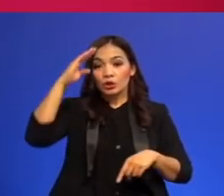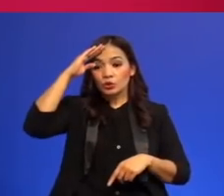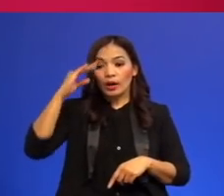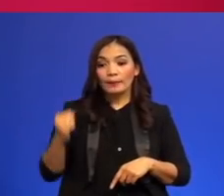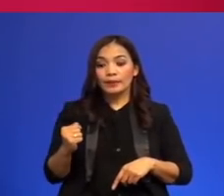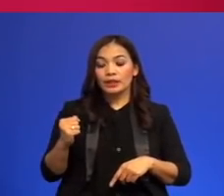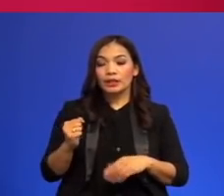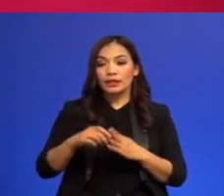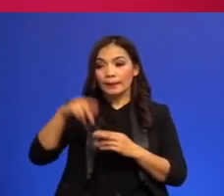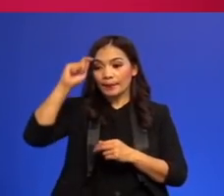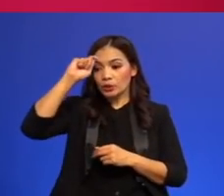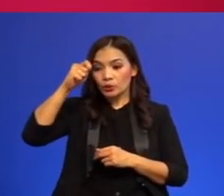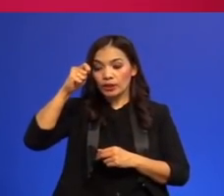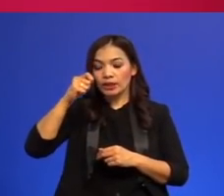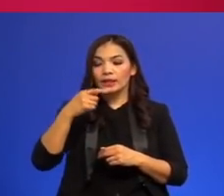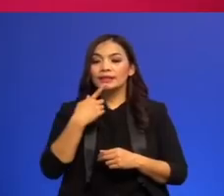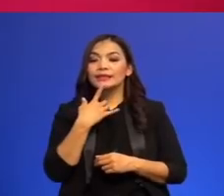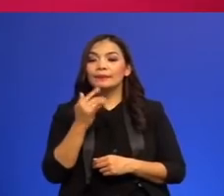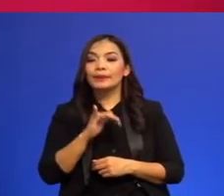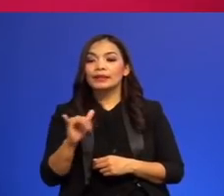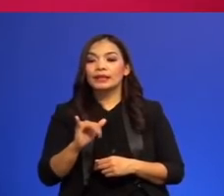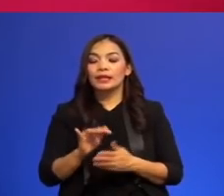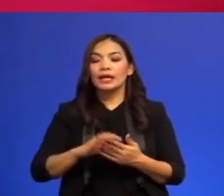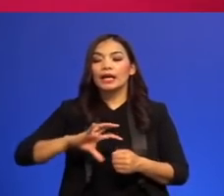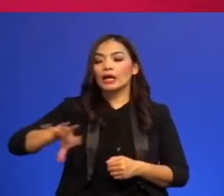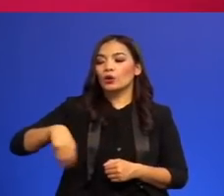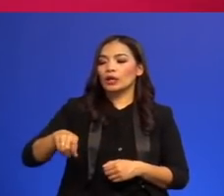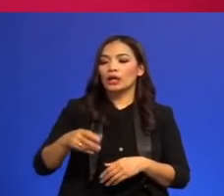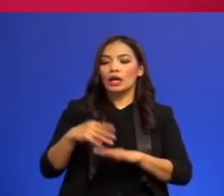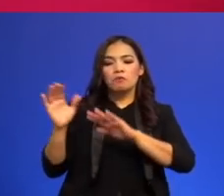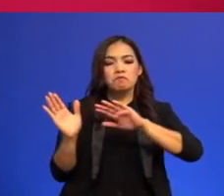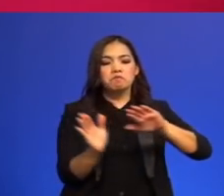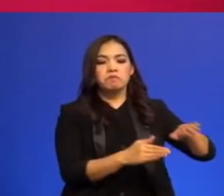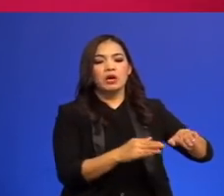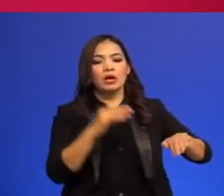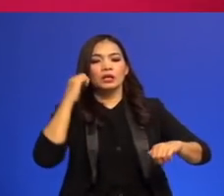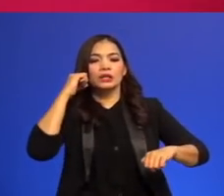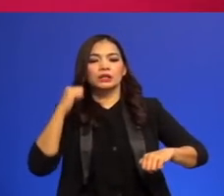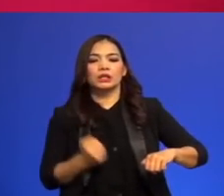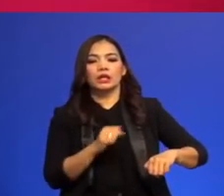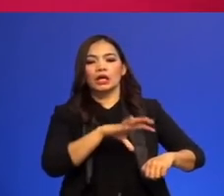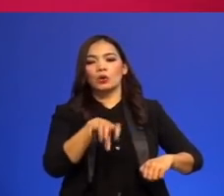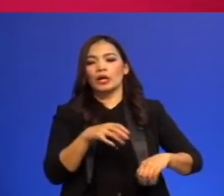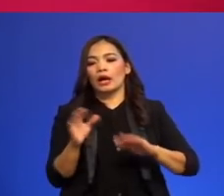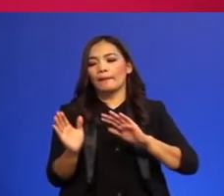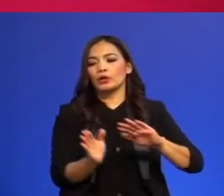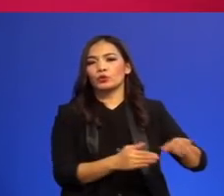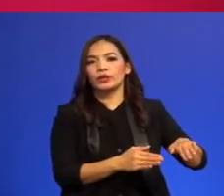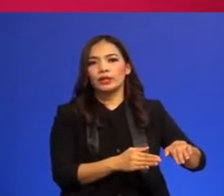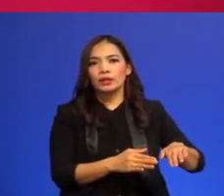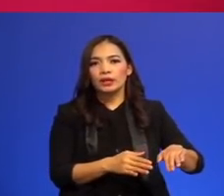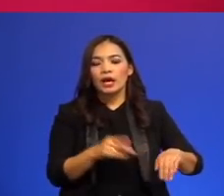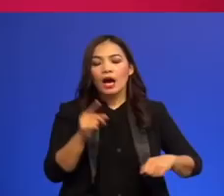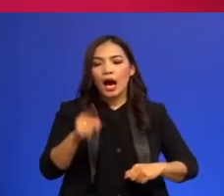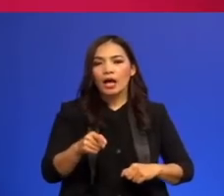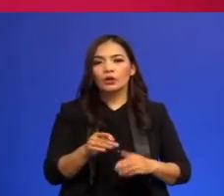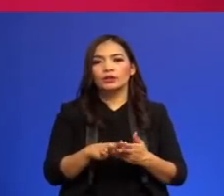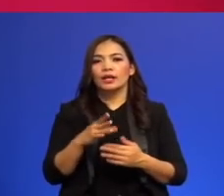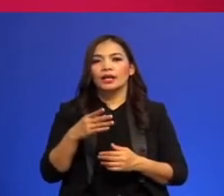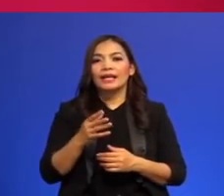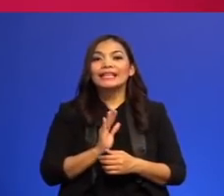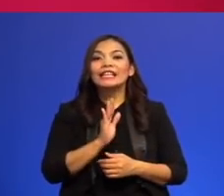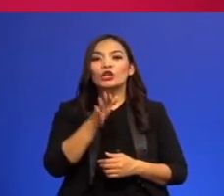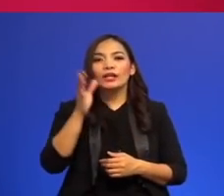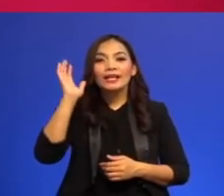lebih peduli keluarganya, tapi tidak peduli keluarga istri. Nggak boleh. Makanya paling bagus itu memang suara